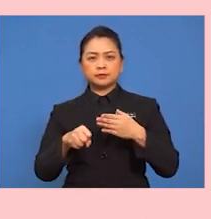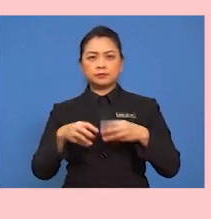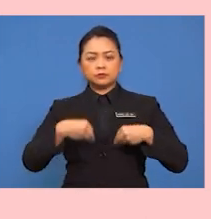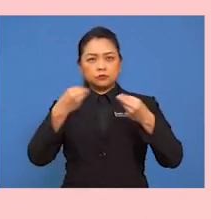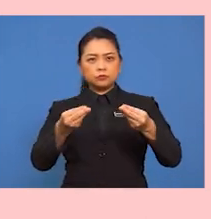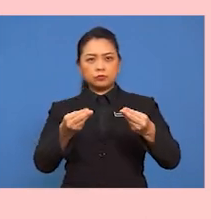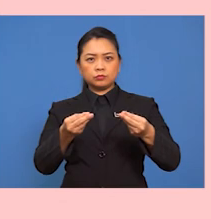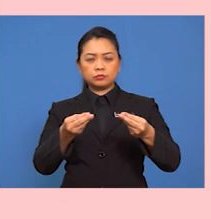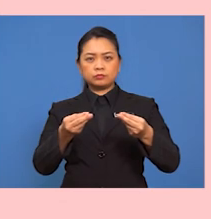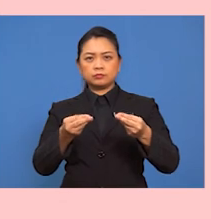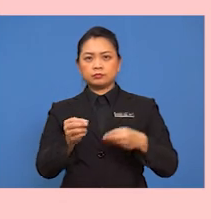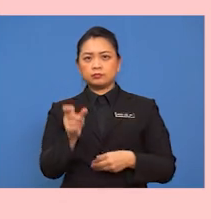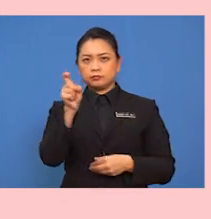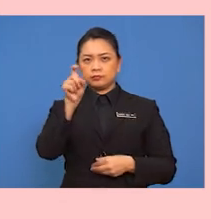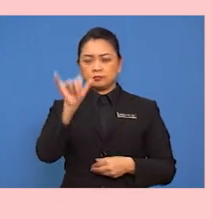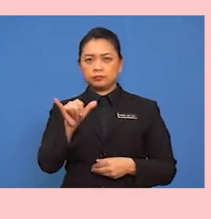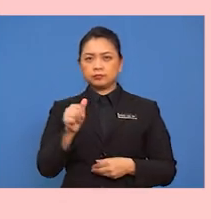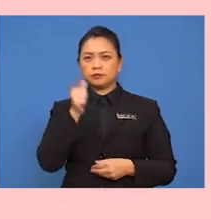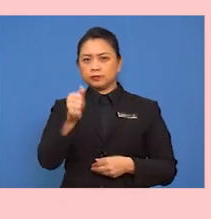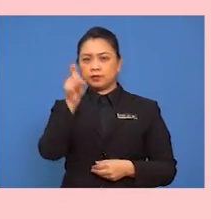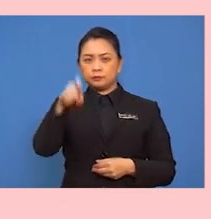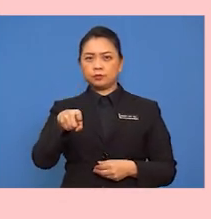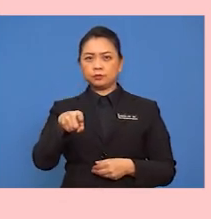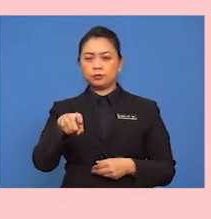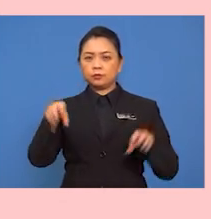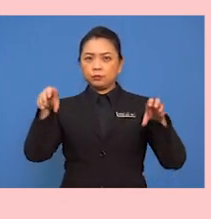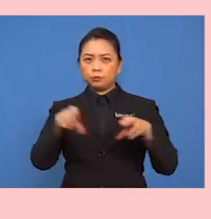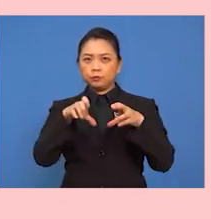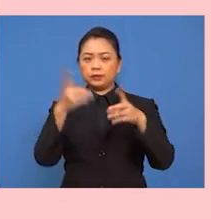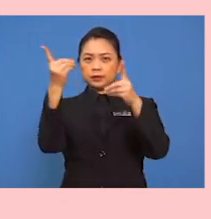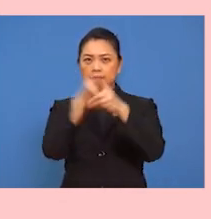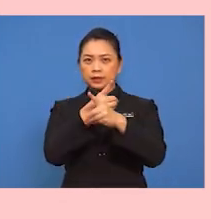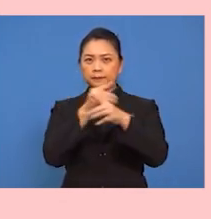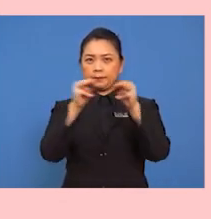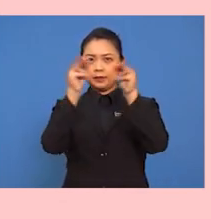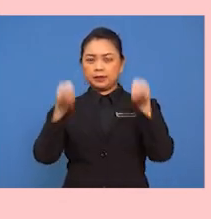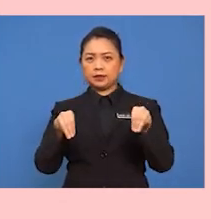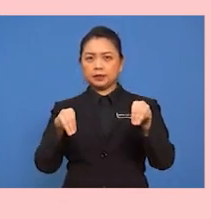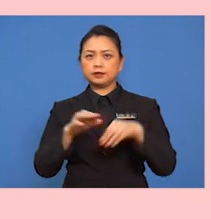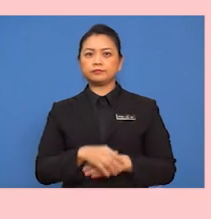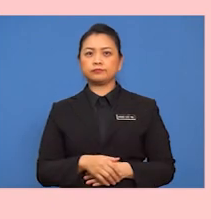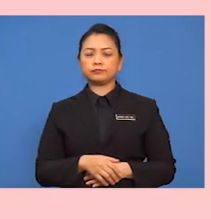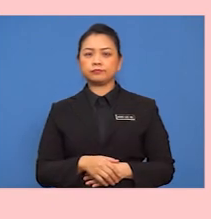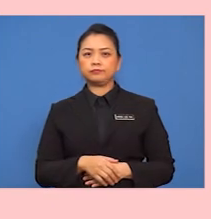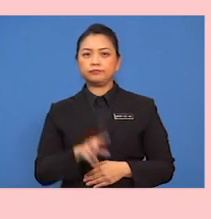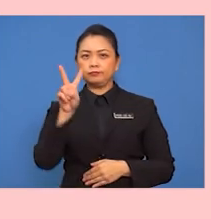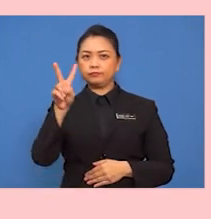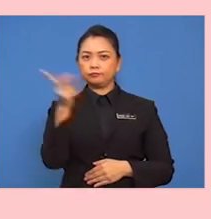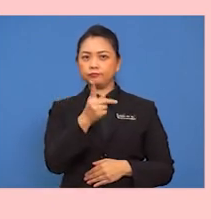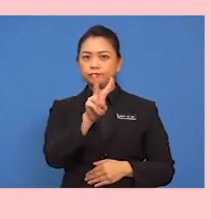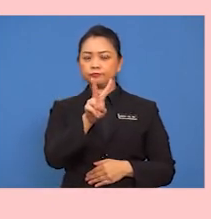seterusnya anda perlu membuat pendaraban matriks dua darab dua dengan